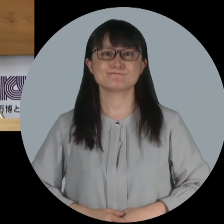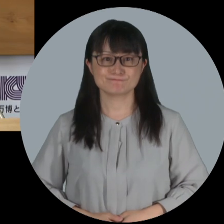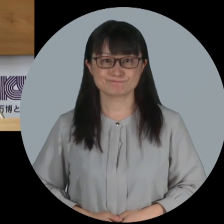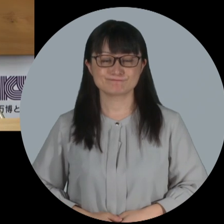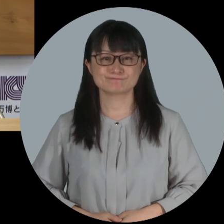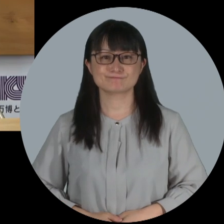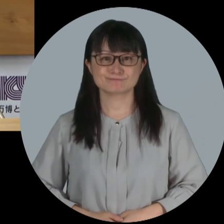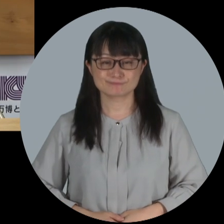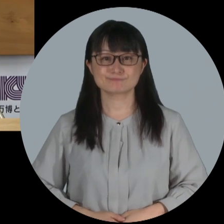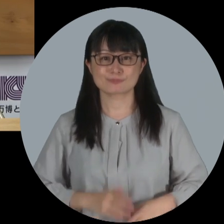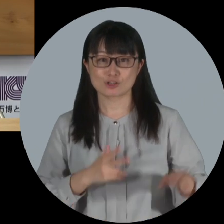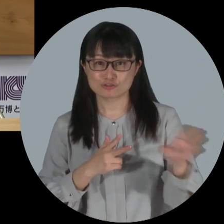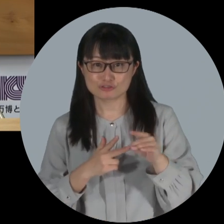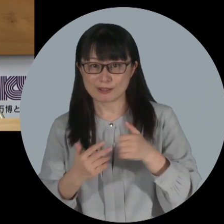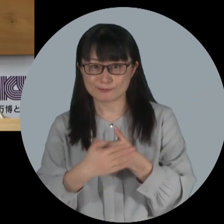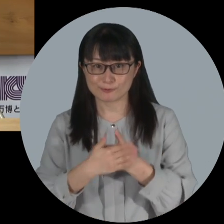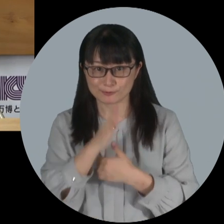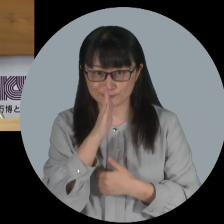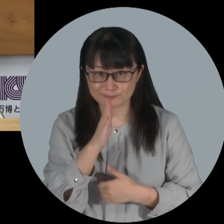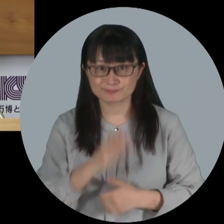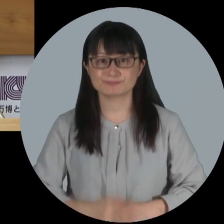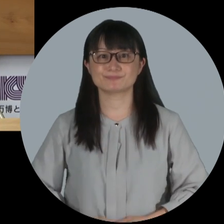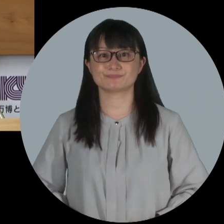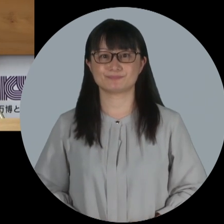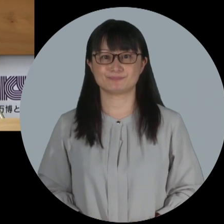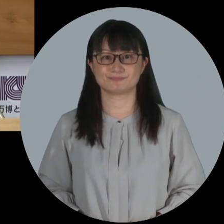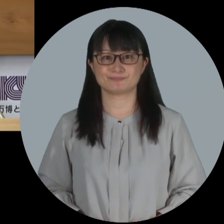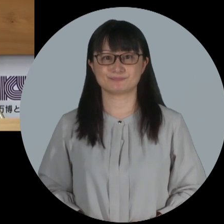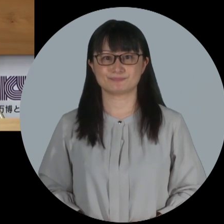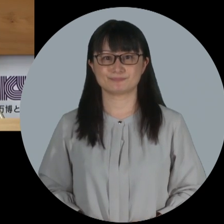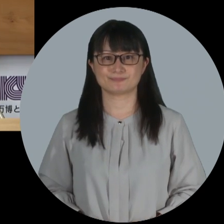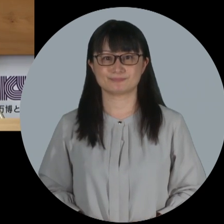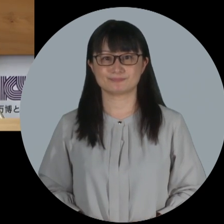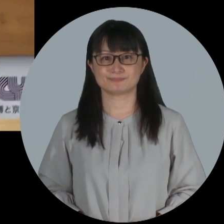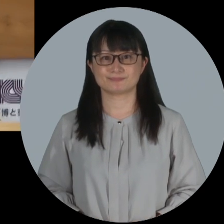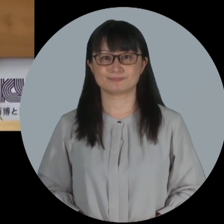についてのご協力をお願いいたします。私からは以上です。よろしくお願いいたします。 それでは質問